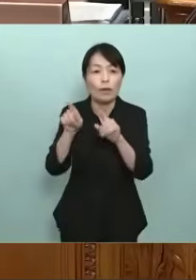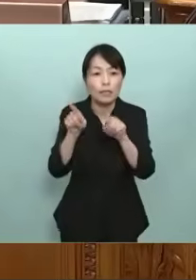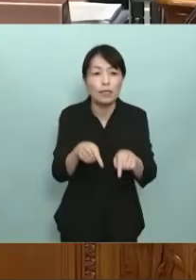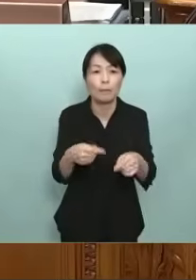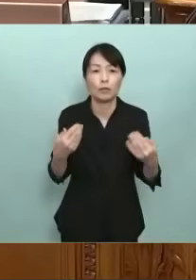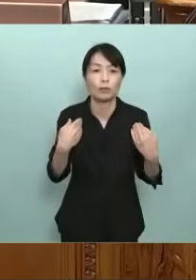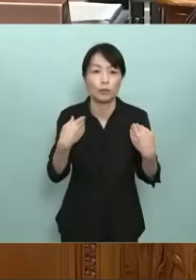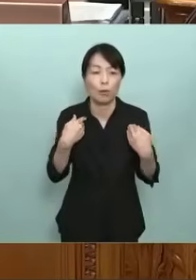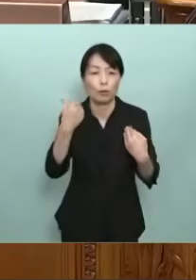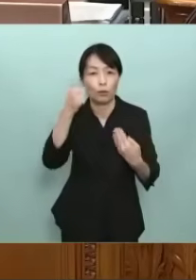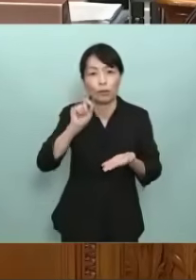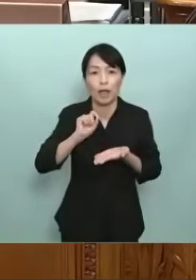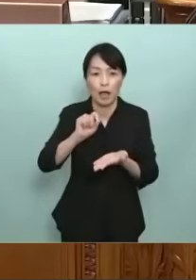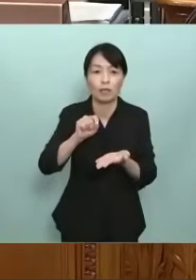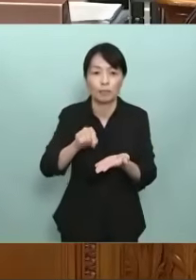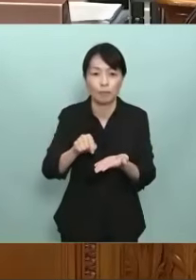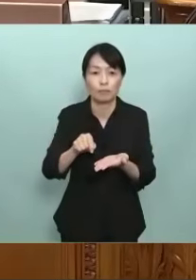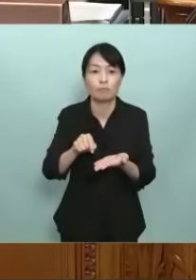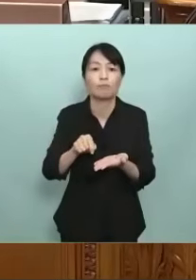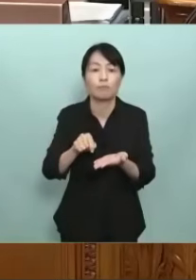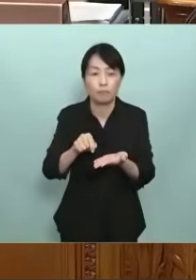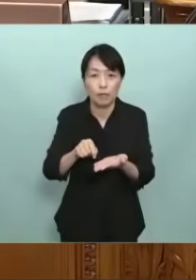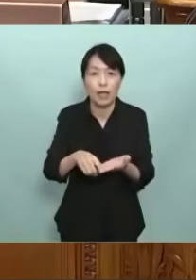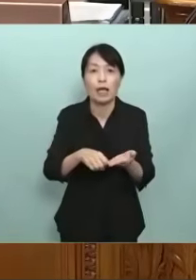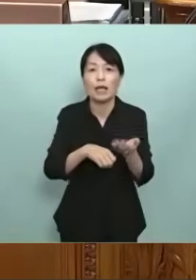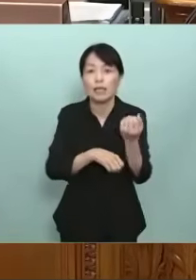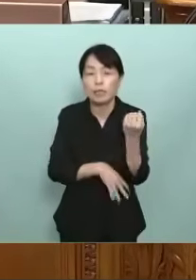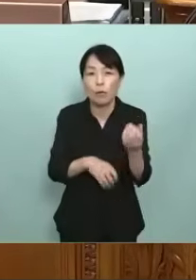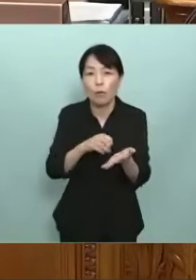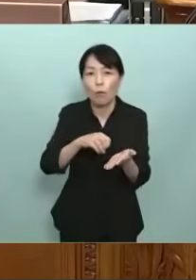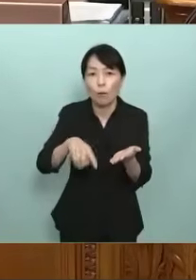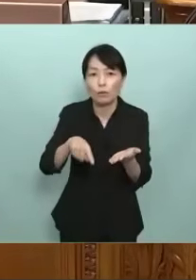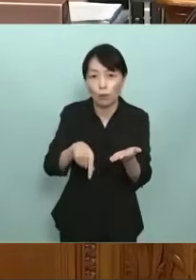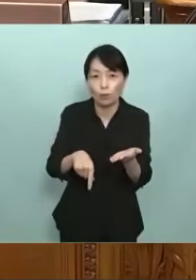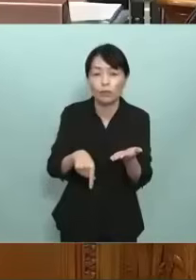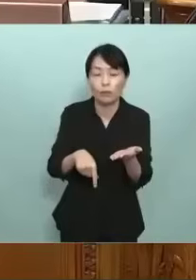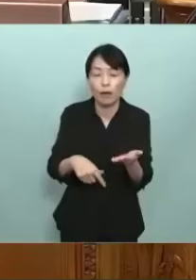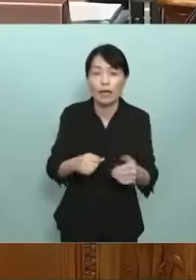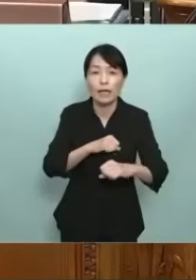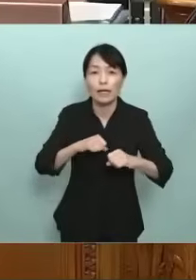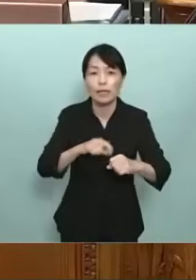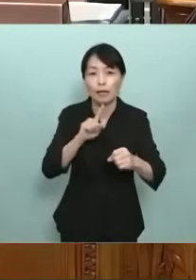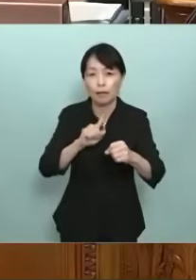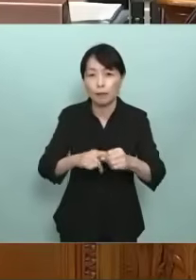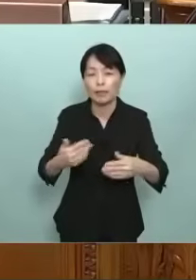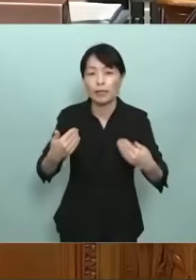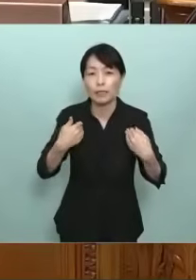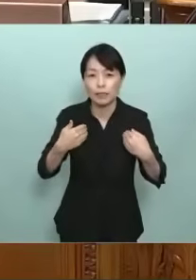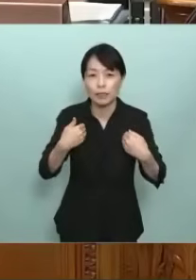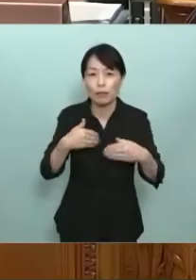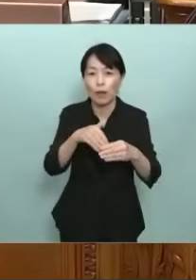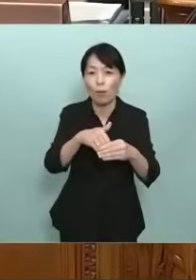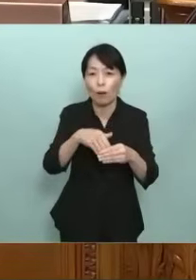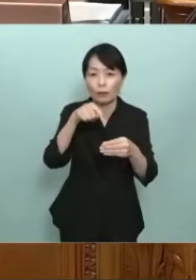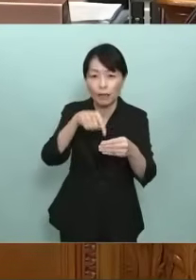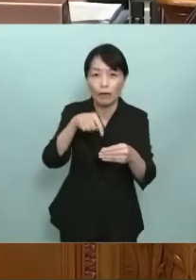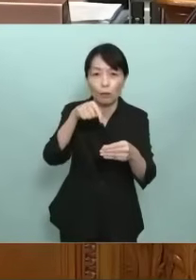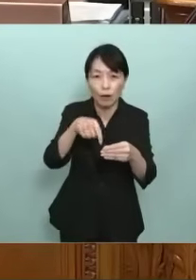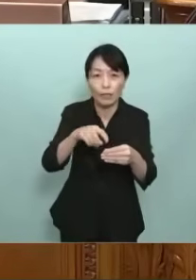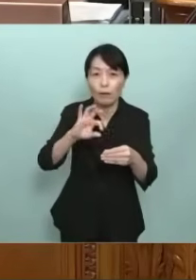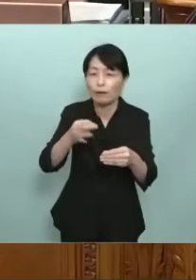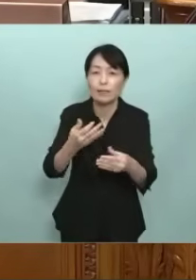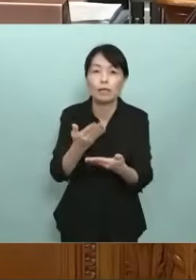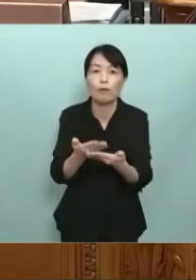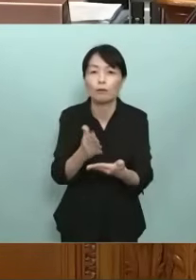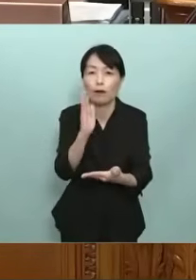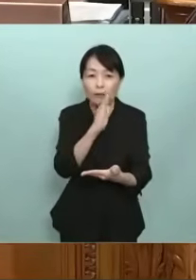理念はいわば生きていく最低限のコストに課税をしないということですもう1つの生きていくための